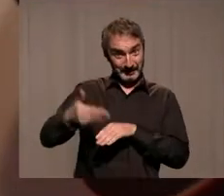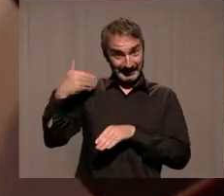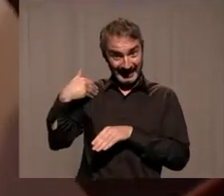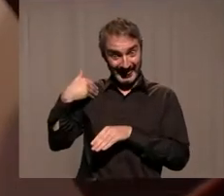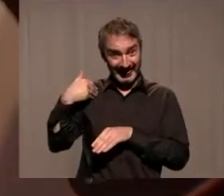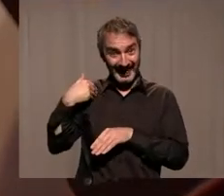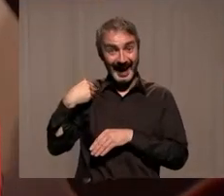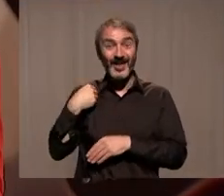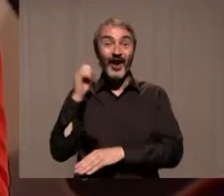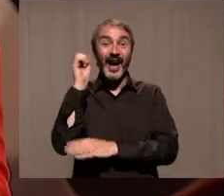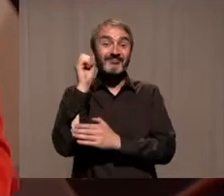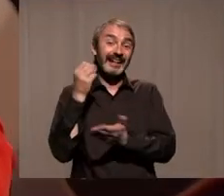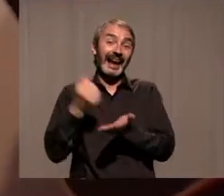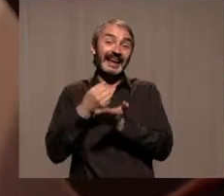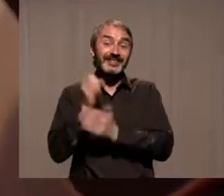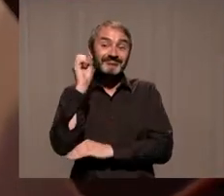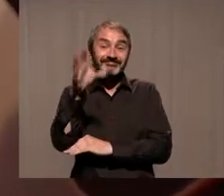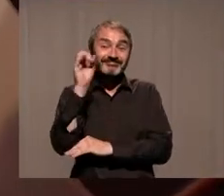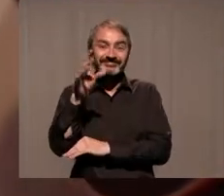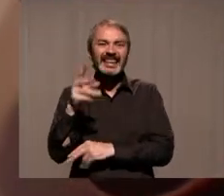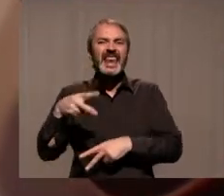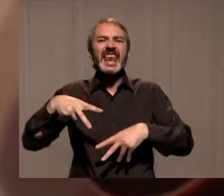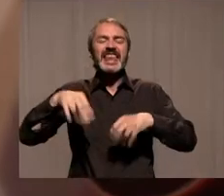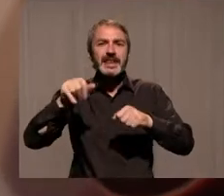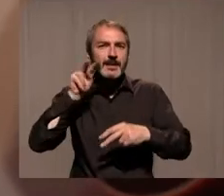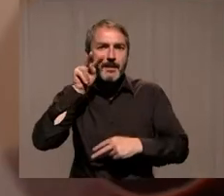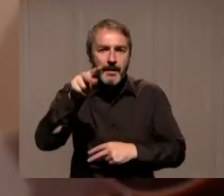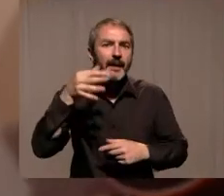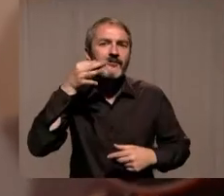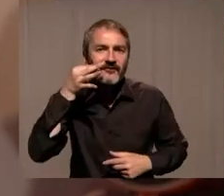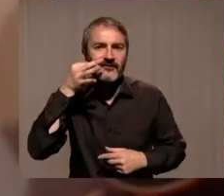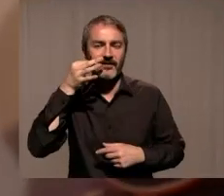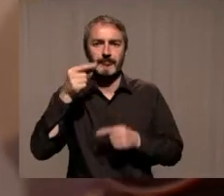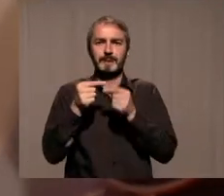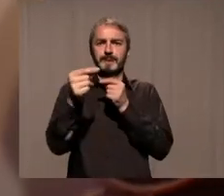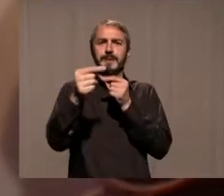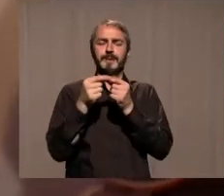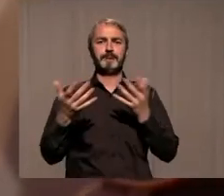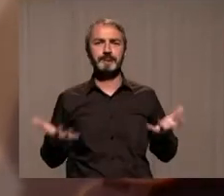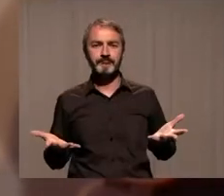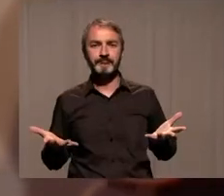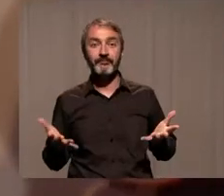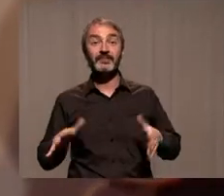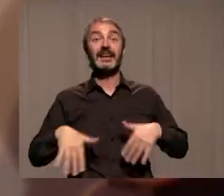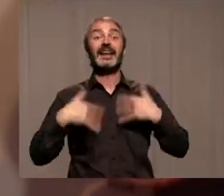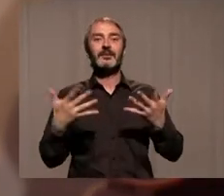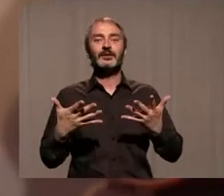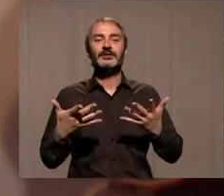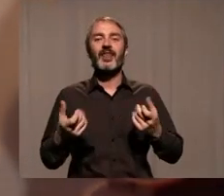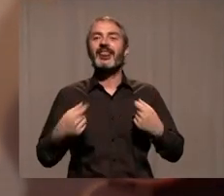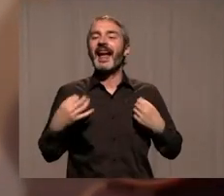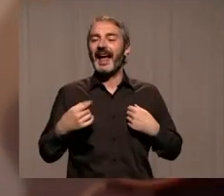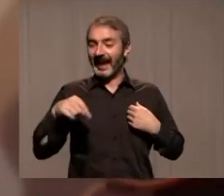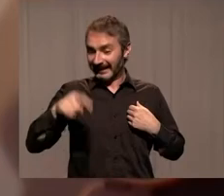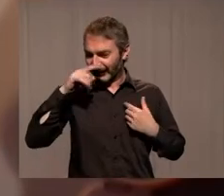sense veure els ulls dels meus estudiants, sense tenir la seva força quan acabaves de fer la classe. No? I això fa que aquest